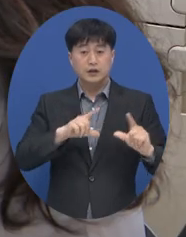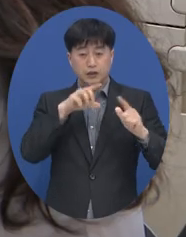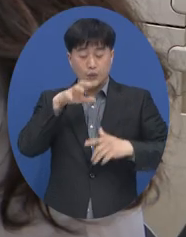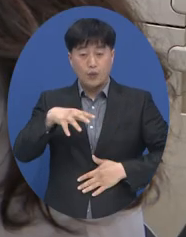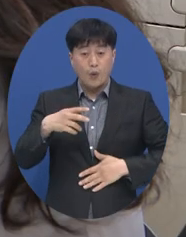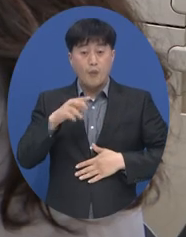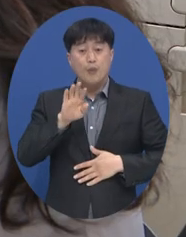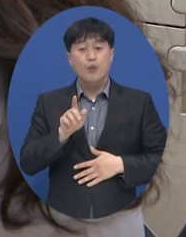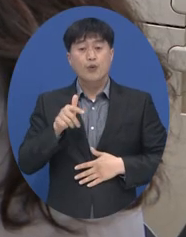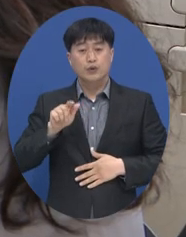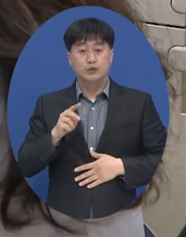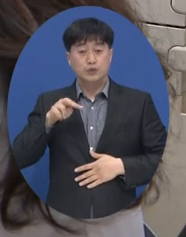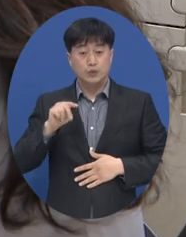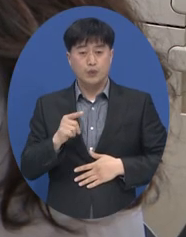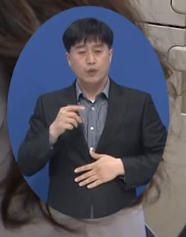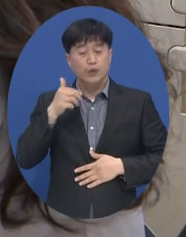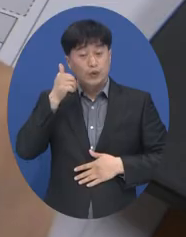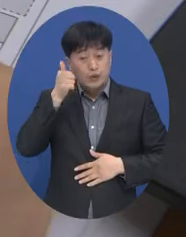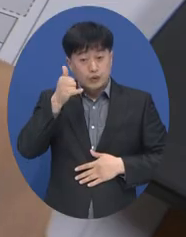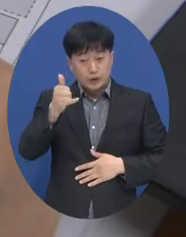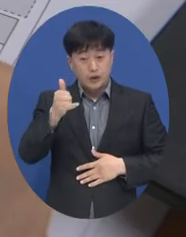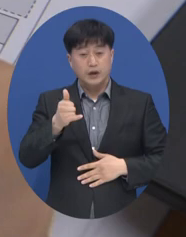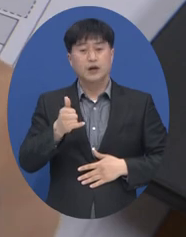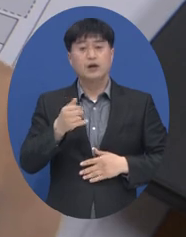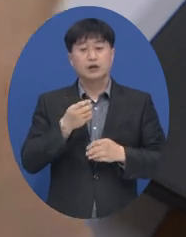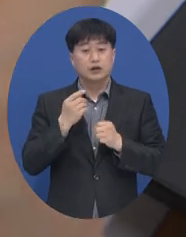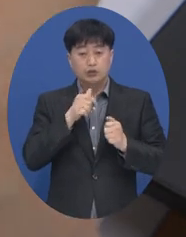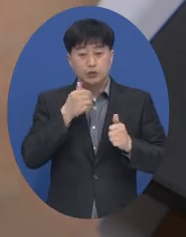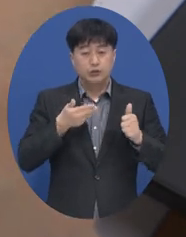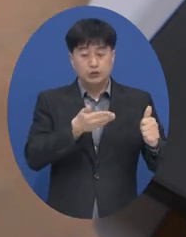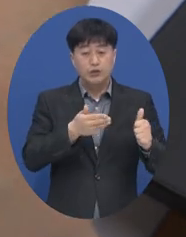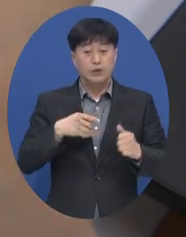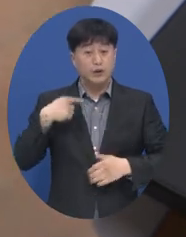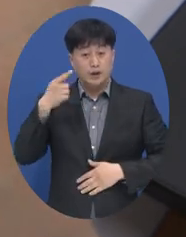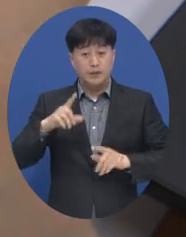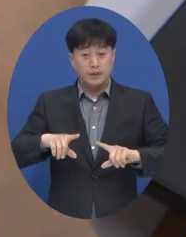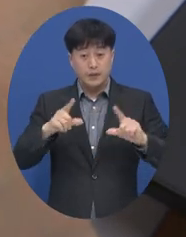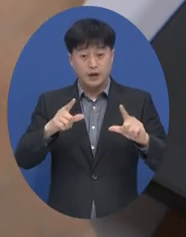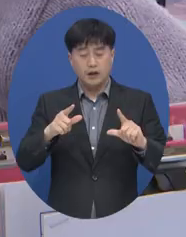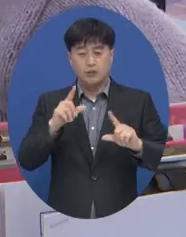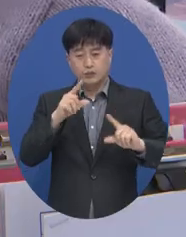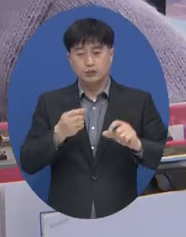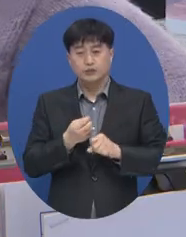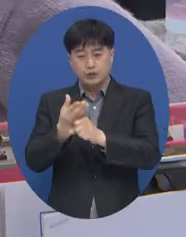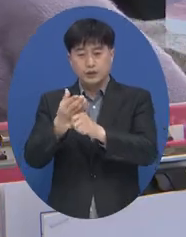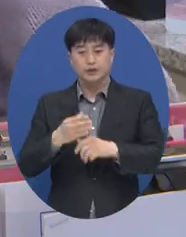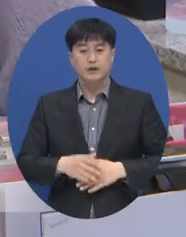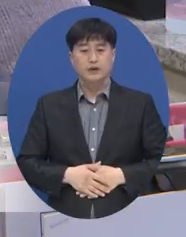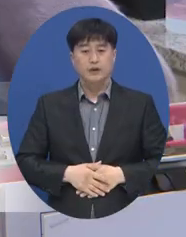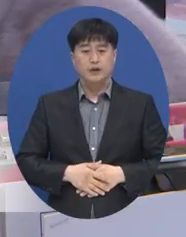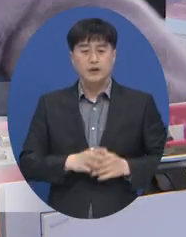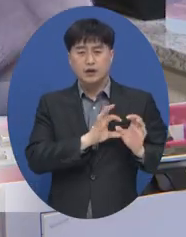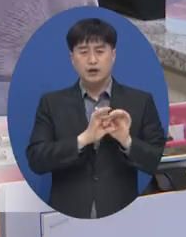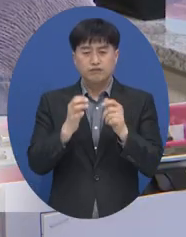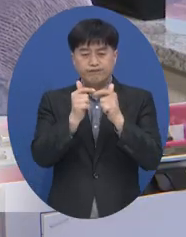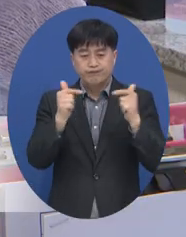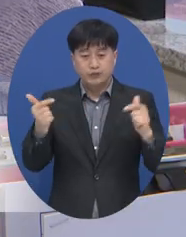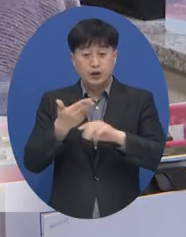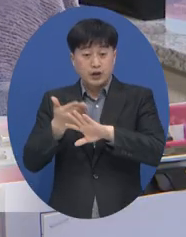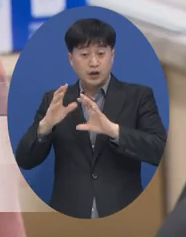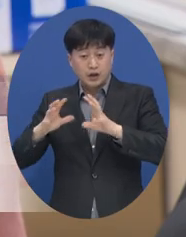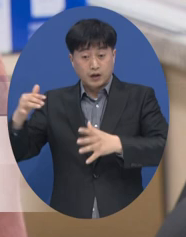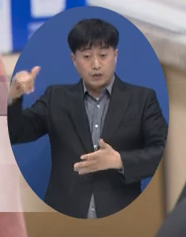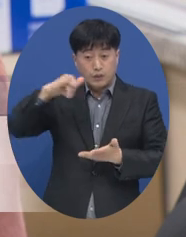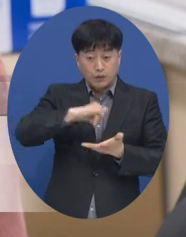지역 보건소와 연락처를 안내하고 다음날 해당 보건소에 상황이 통보됩니다. 계속 날로 증가되는